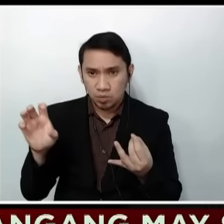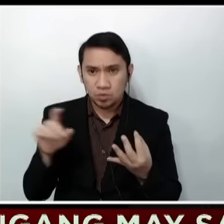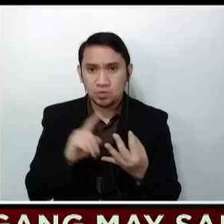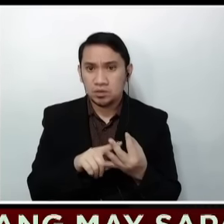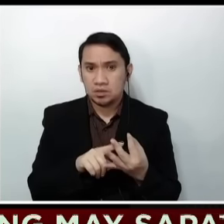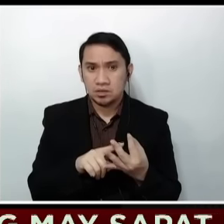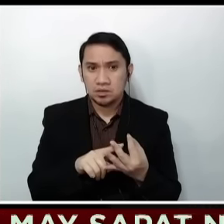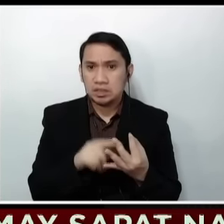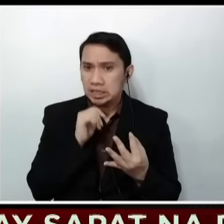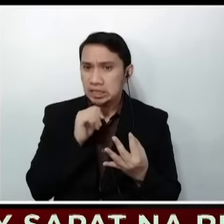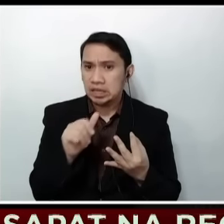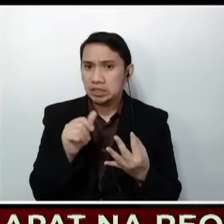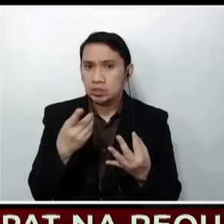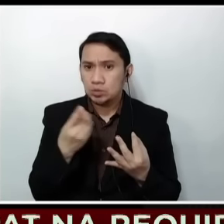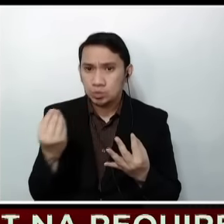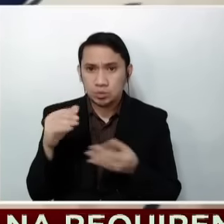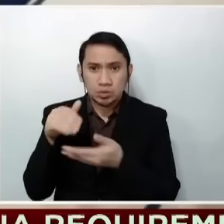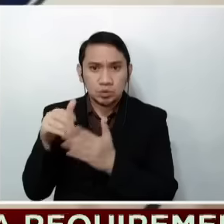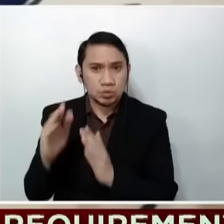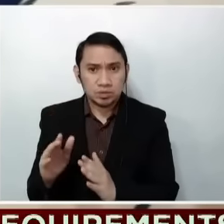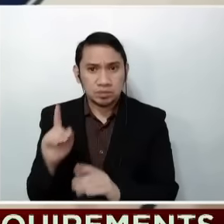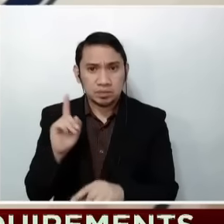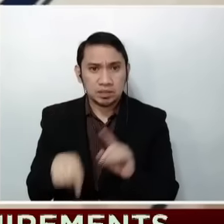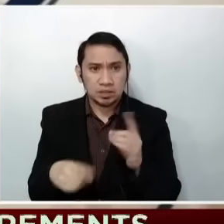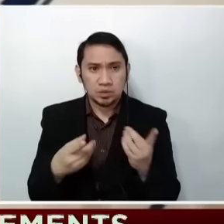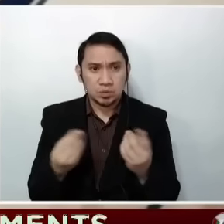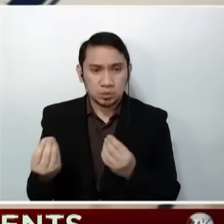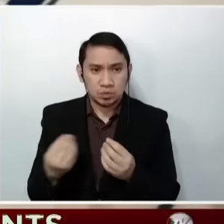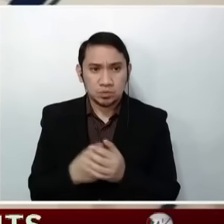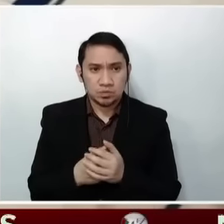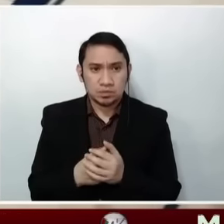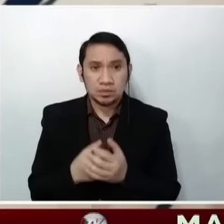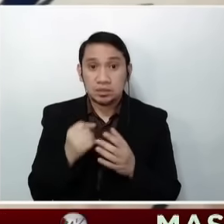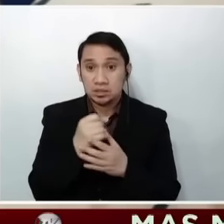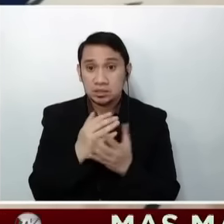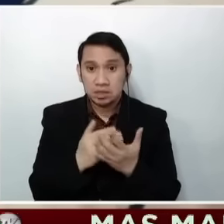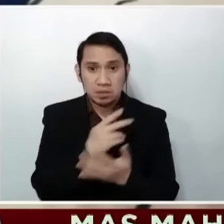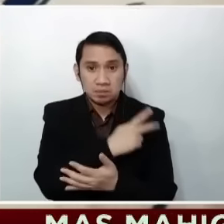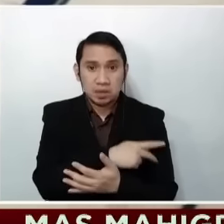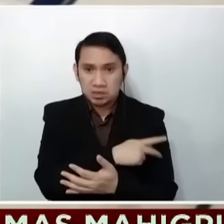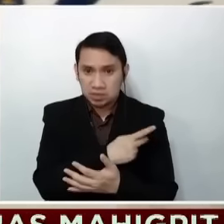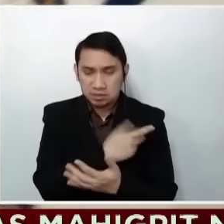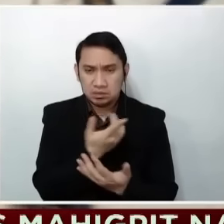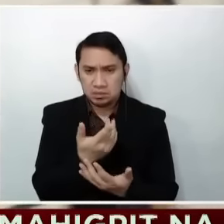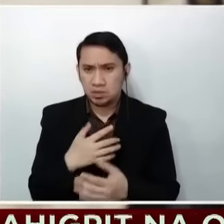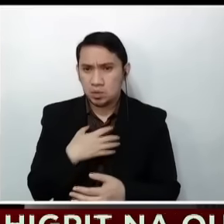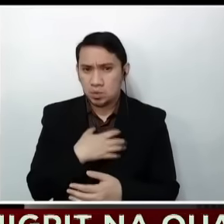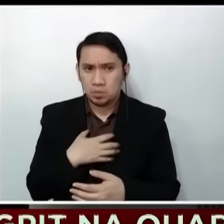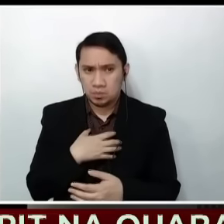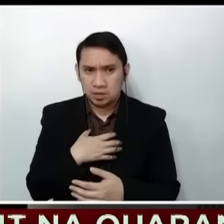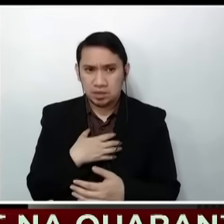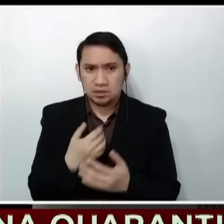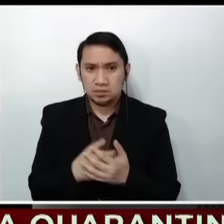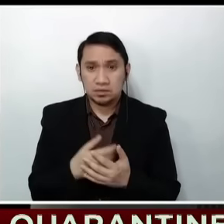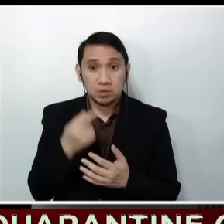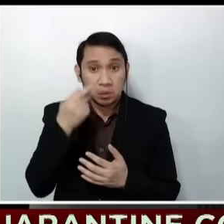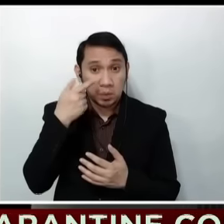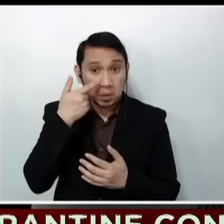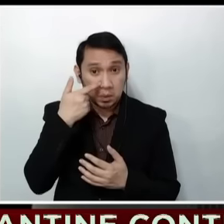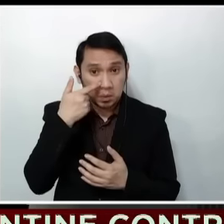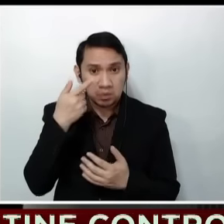ng isang estudyante. Ilang pasyente na rin daw ang nagreklamo laban kay Pablo. Yung sa ilong, nawawala